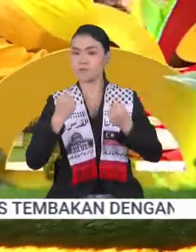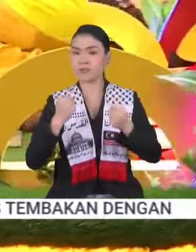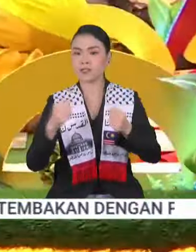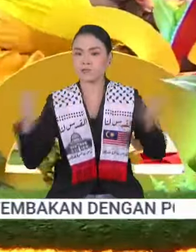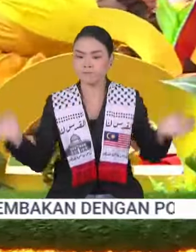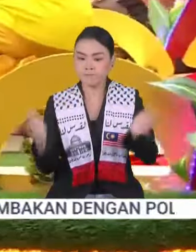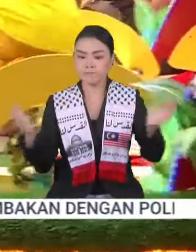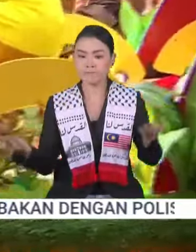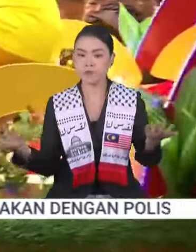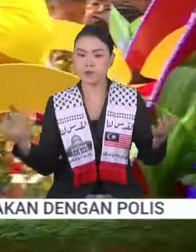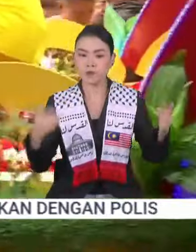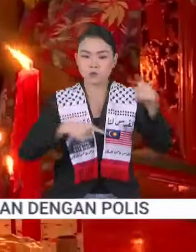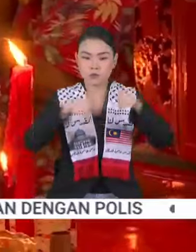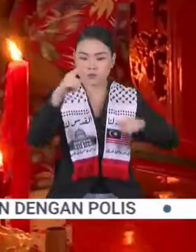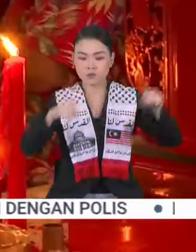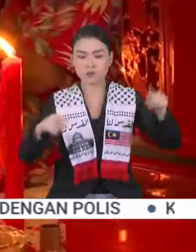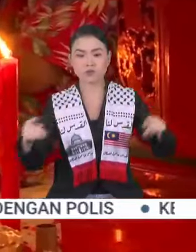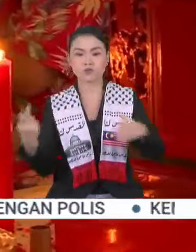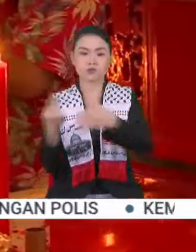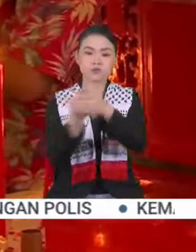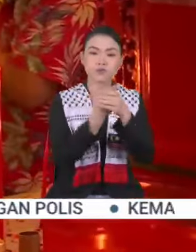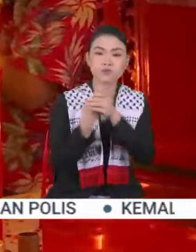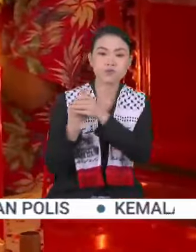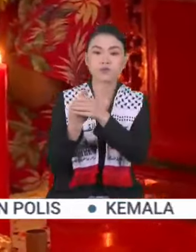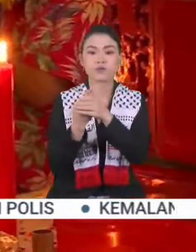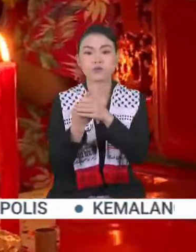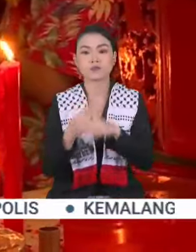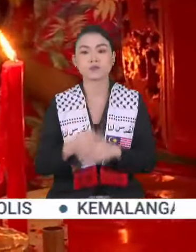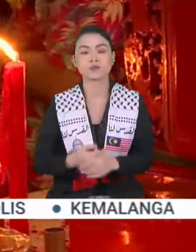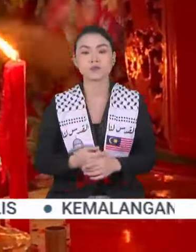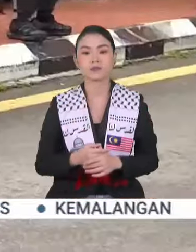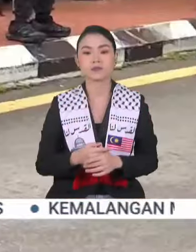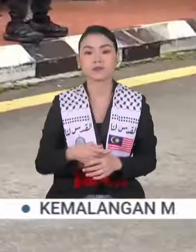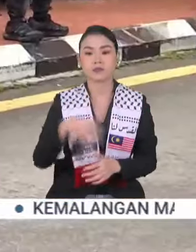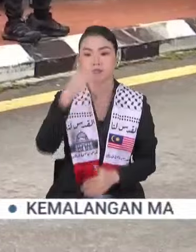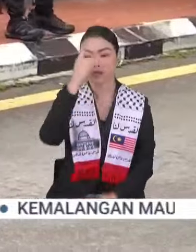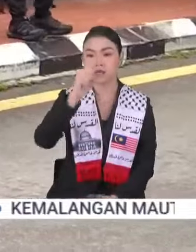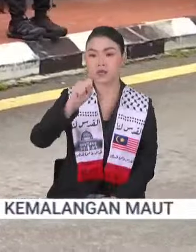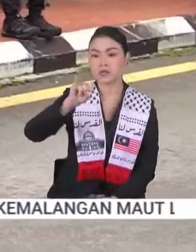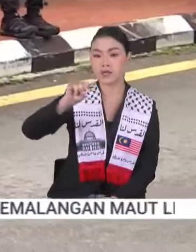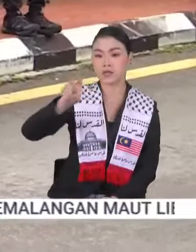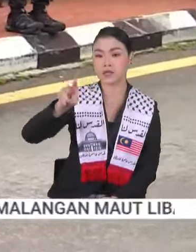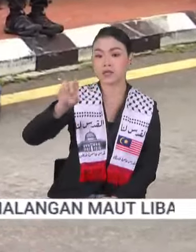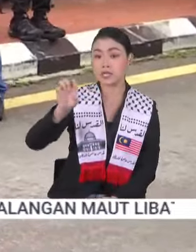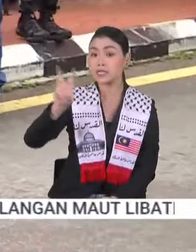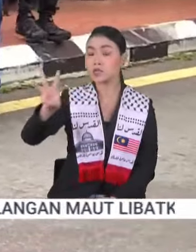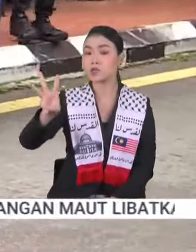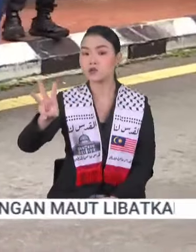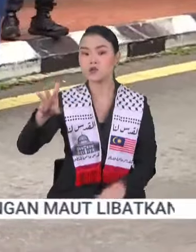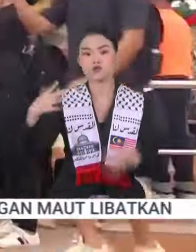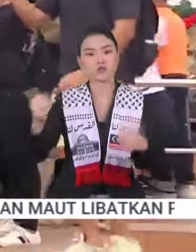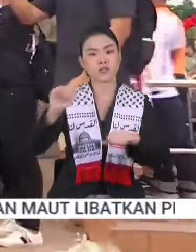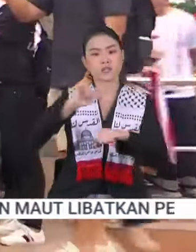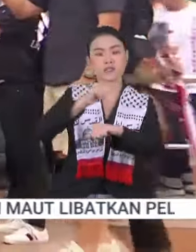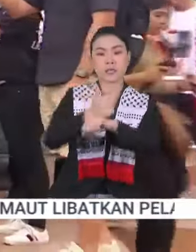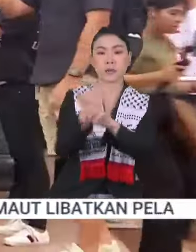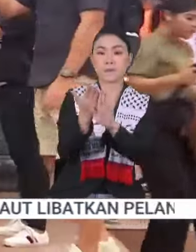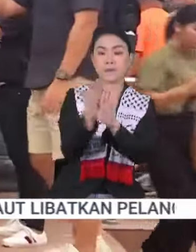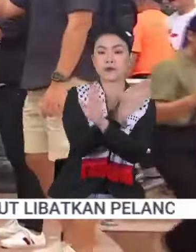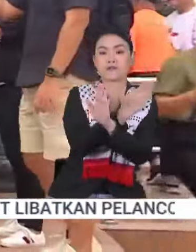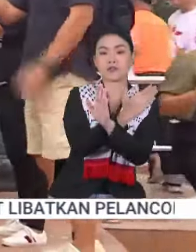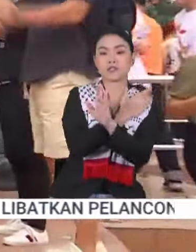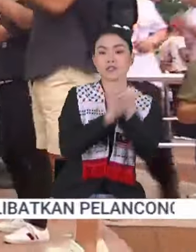keharmonian pelbagai kaum di negeri ini Tokong suu santeng dipercayai wujud sebelum tahun